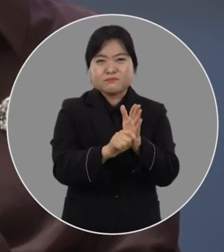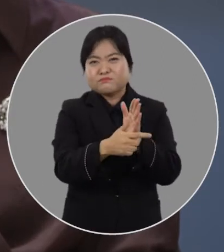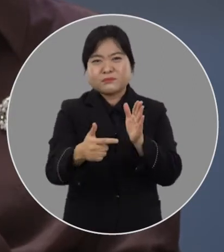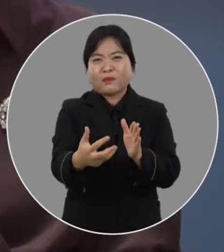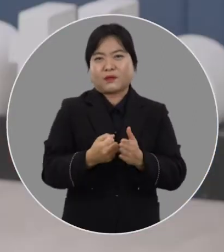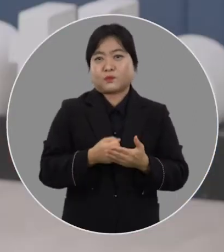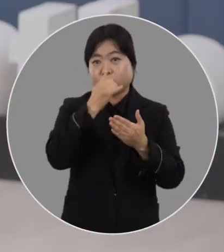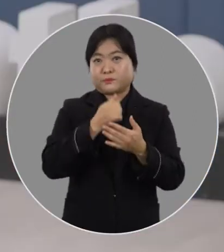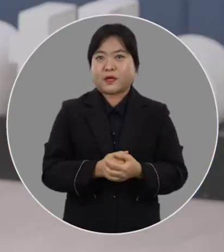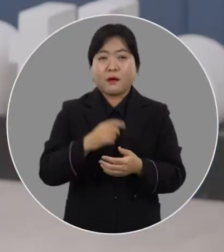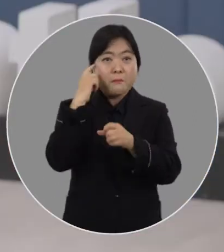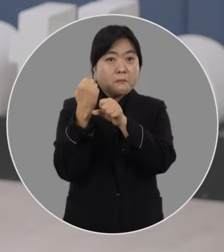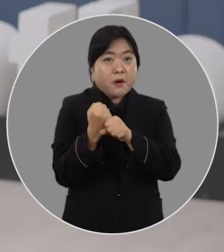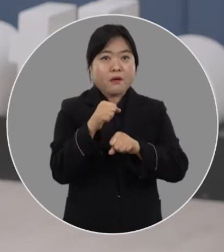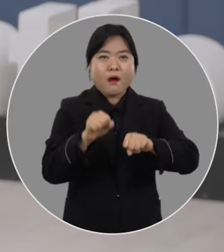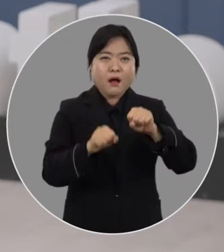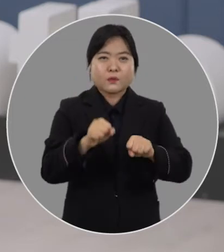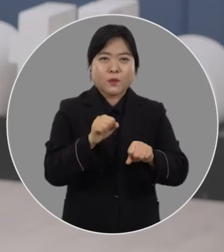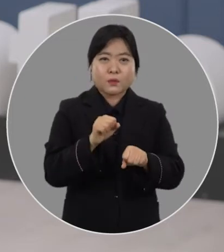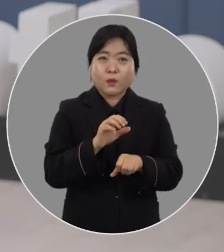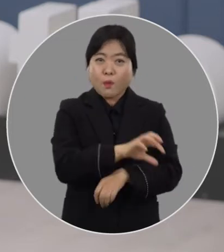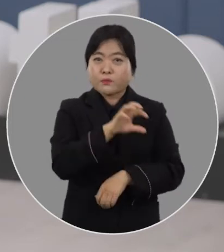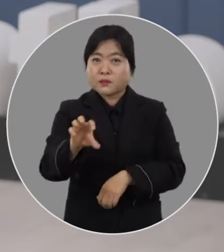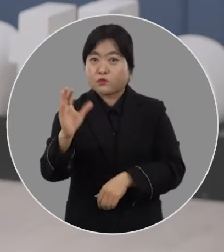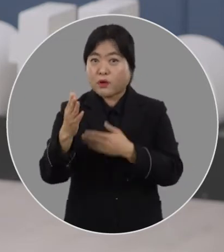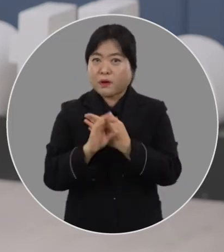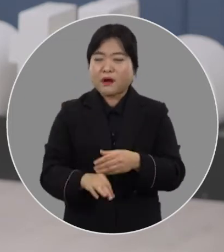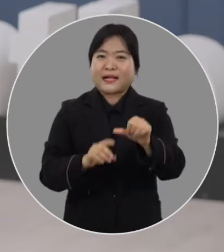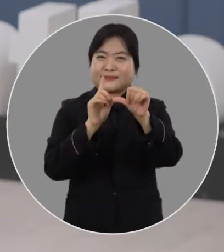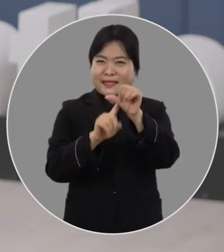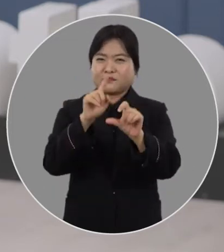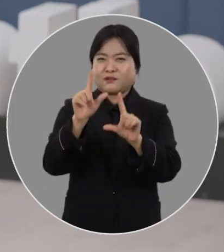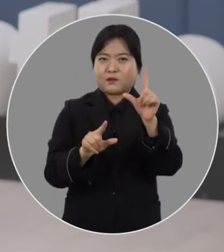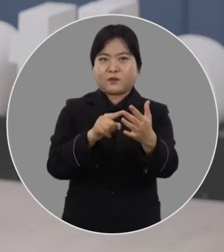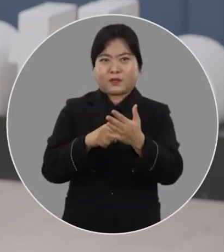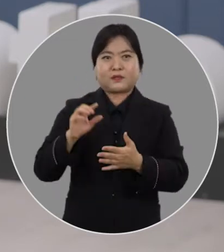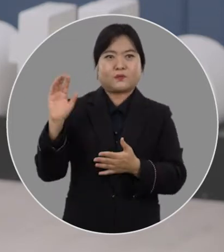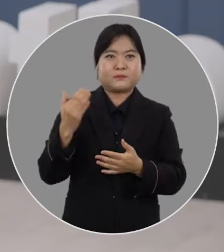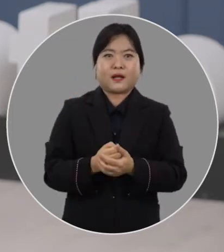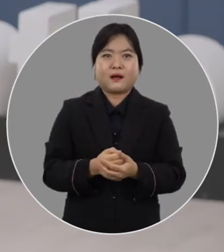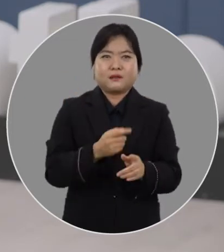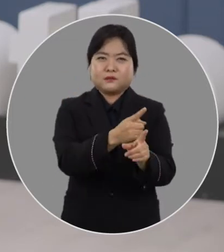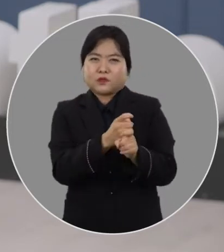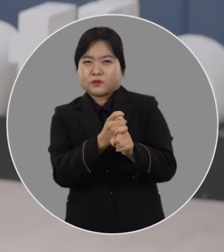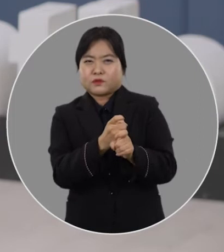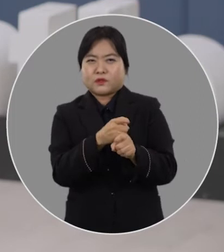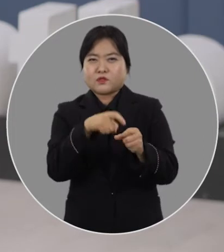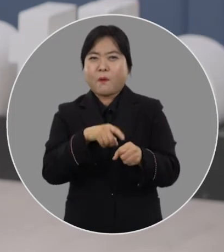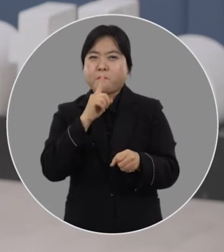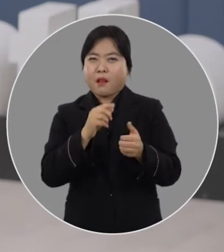있습니다. 편견이 행동으로 옮겨질 경우에는 5가지 형태로 나타나게 되는데요. 적대적인